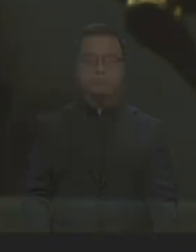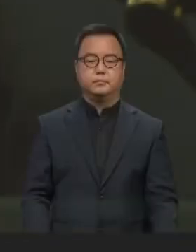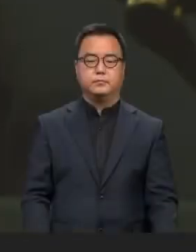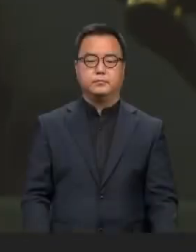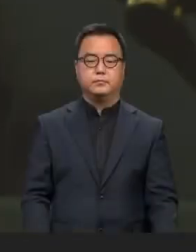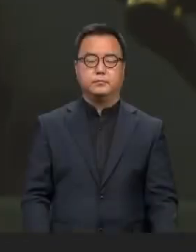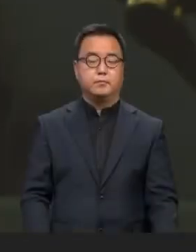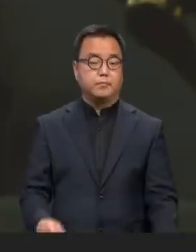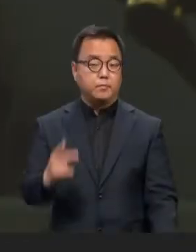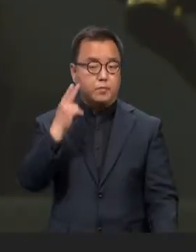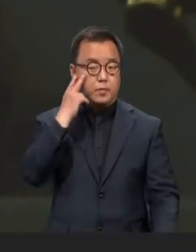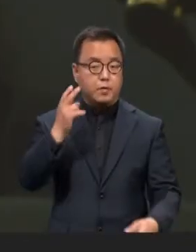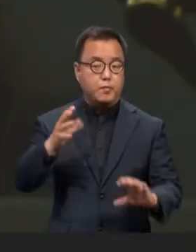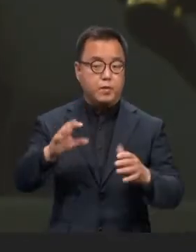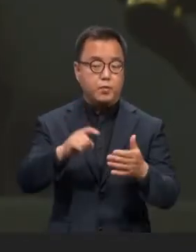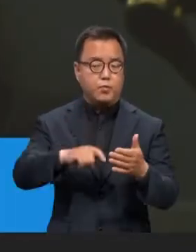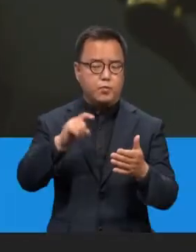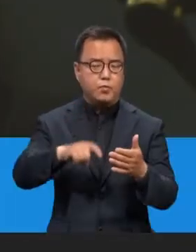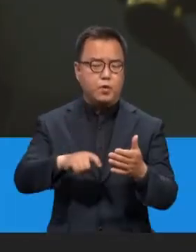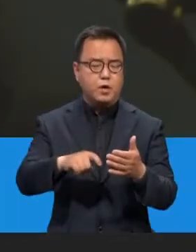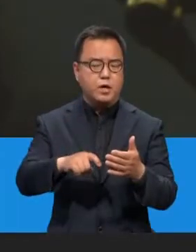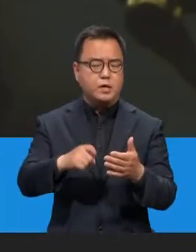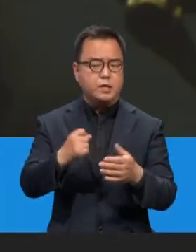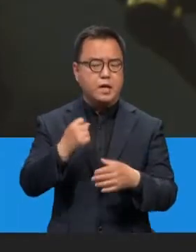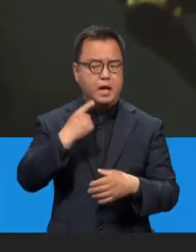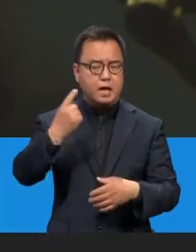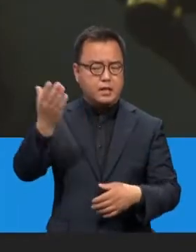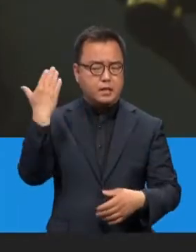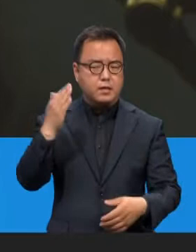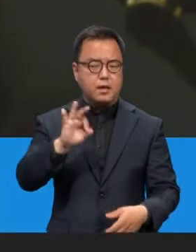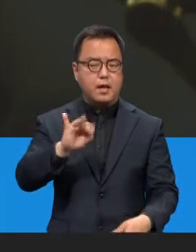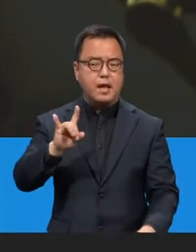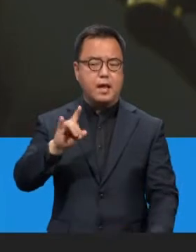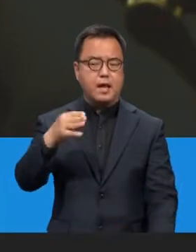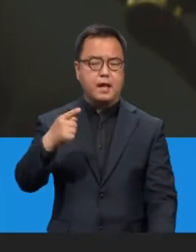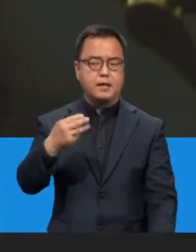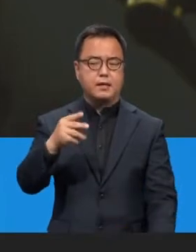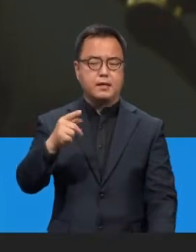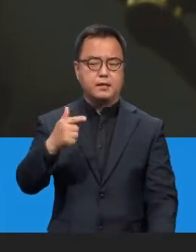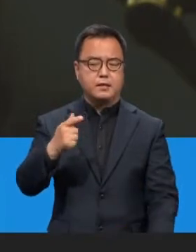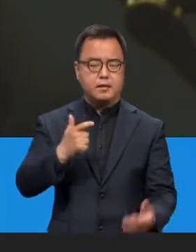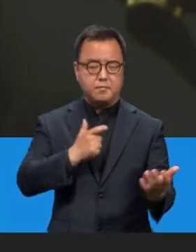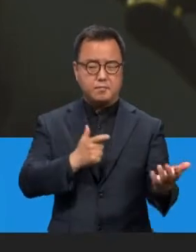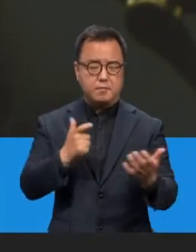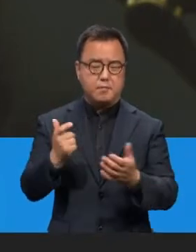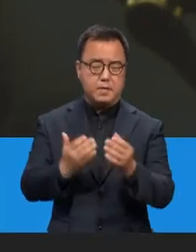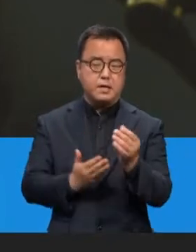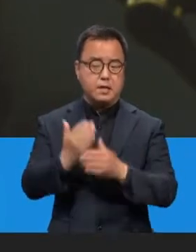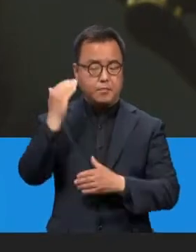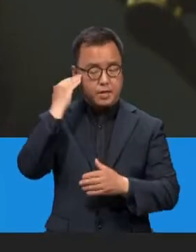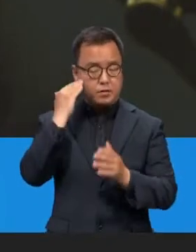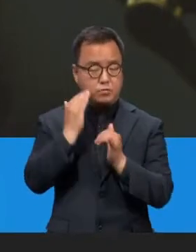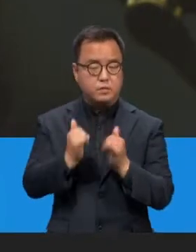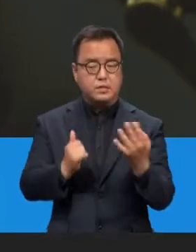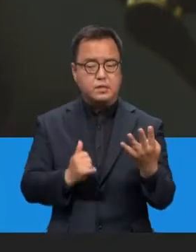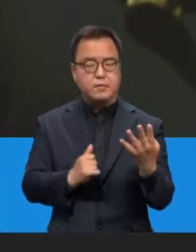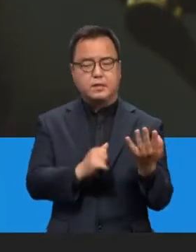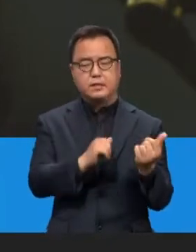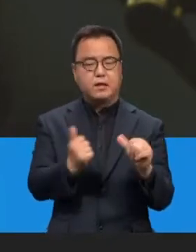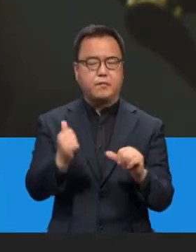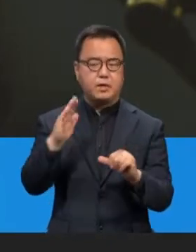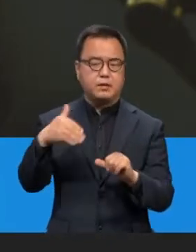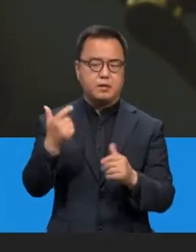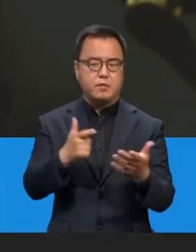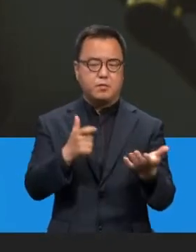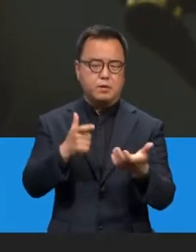내 미국에서 은 지난달 애틀랜타 총기난사 사건으로 1인 4명이 사망한 뒤로도 총기 사고가 잇따르고 있습니다 이에